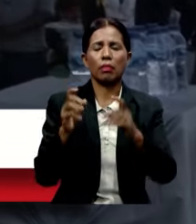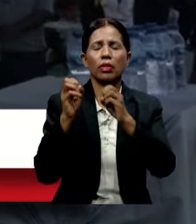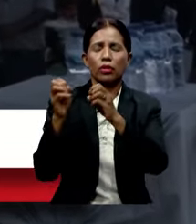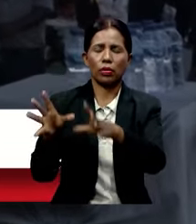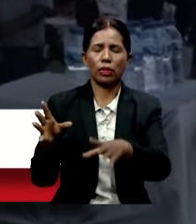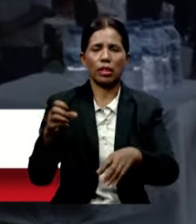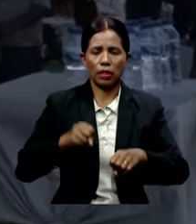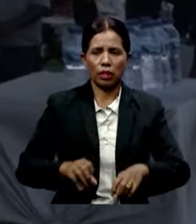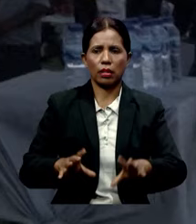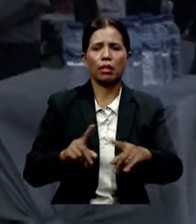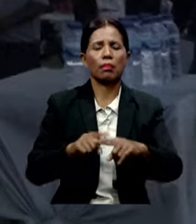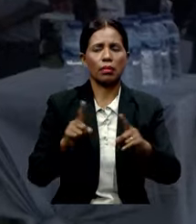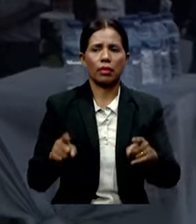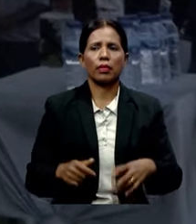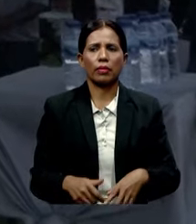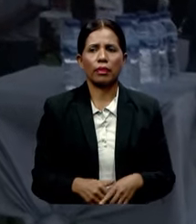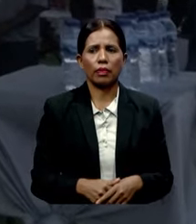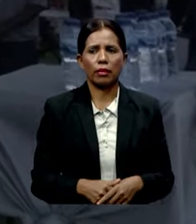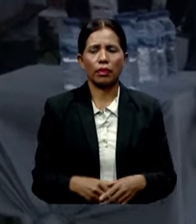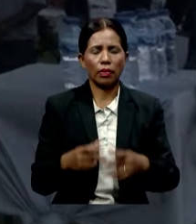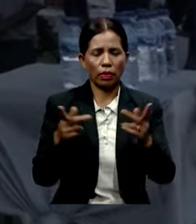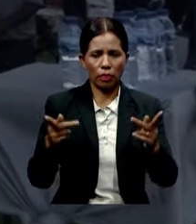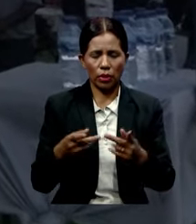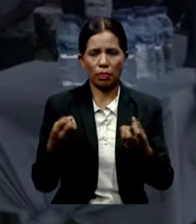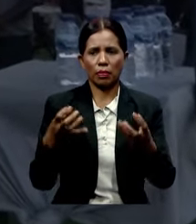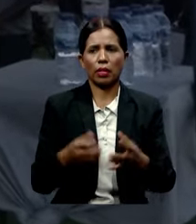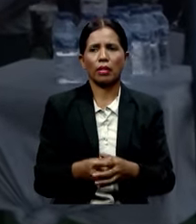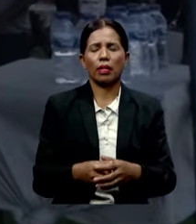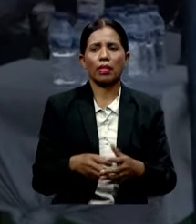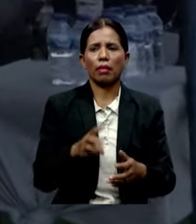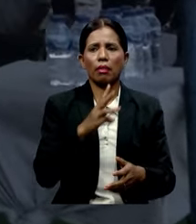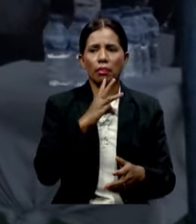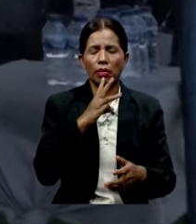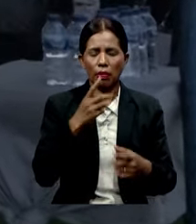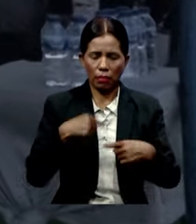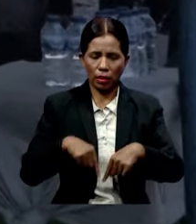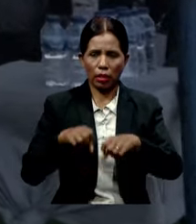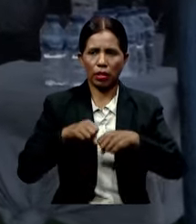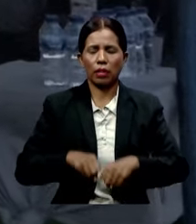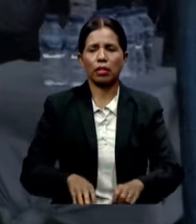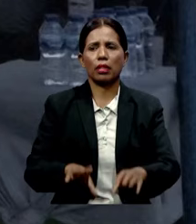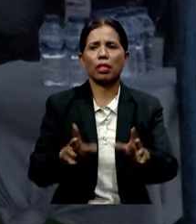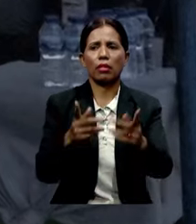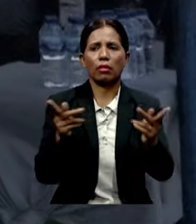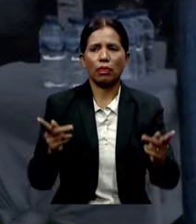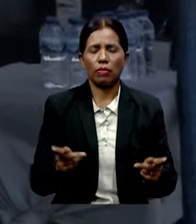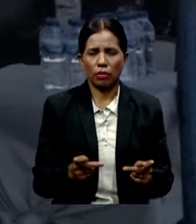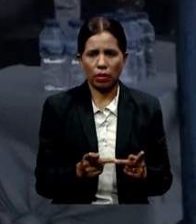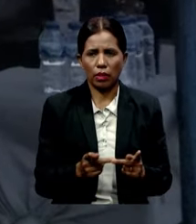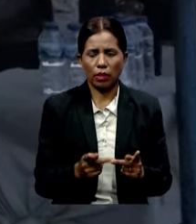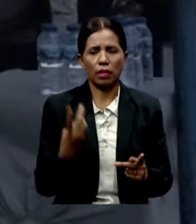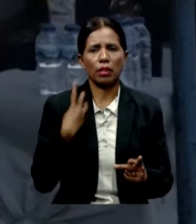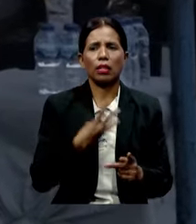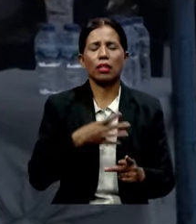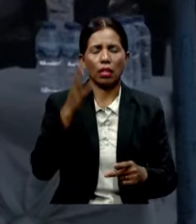tawa. Mai ve ni fatin lubu kida ne ve ke be bao na tasi i fatin ne be maka ita